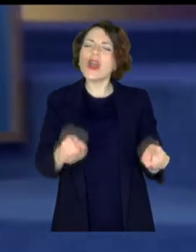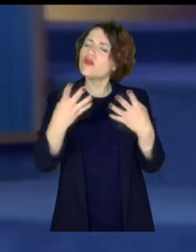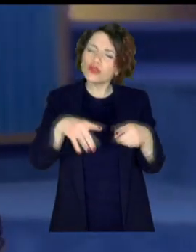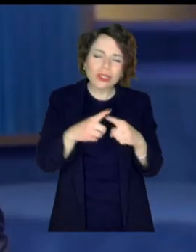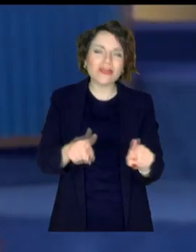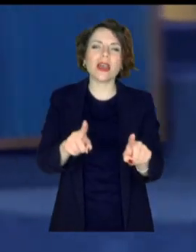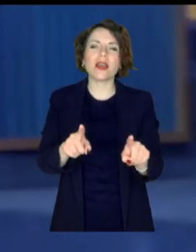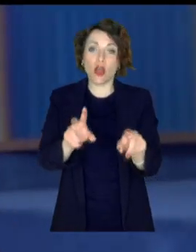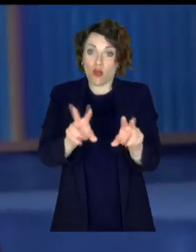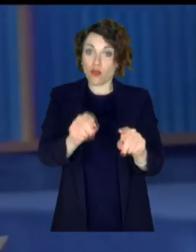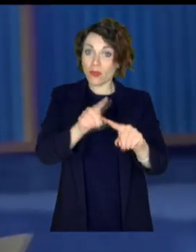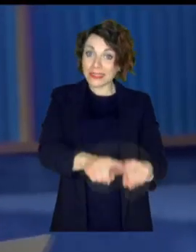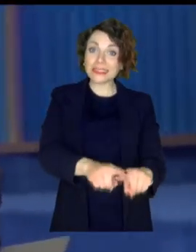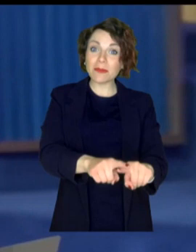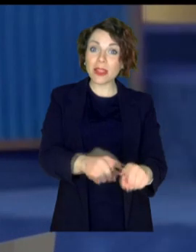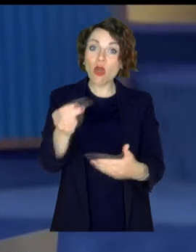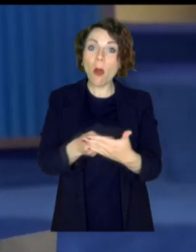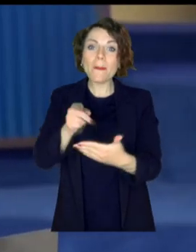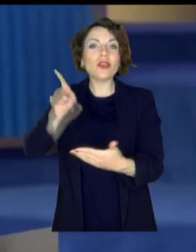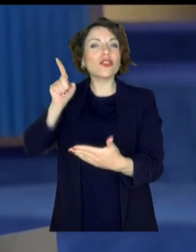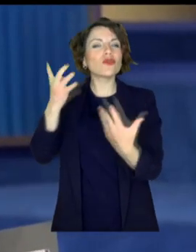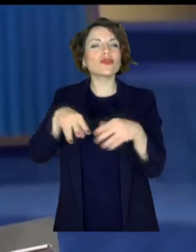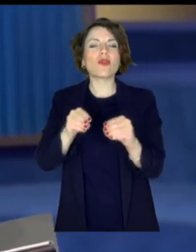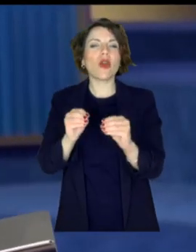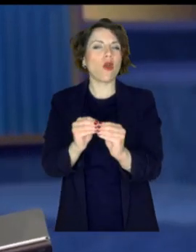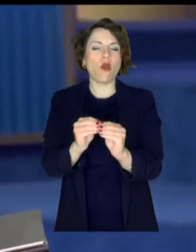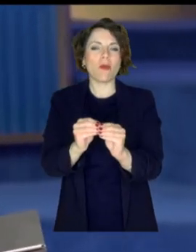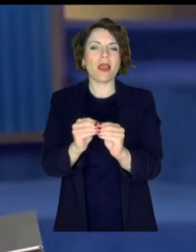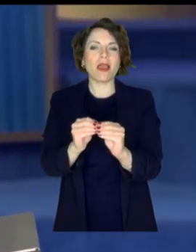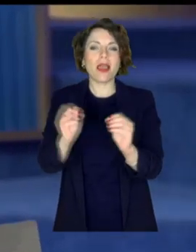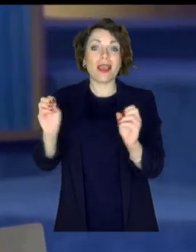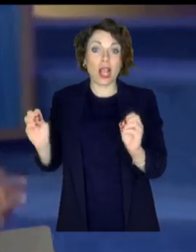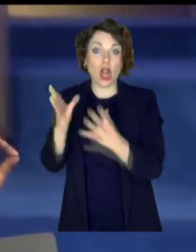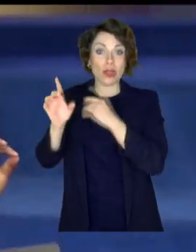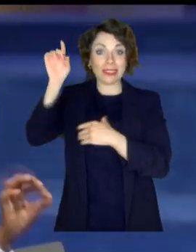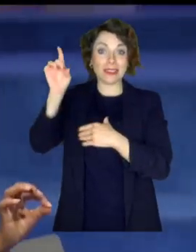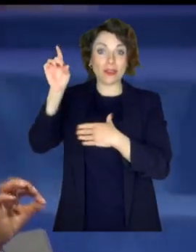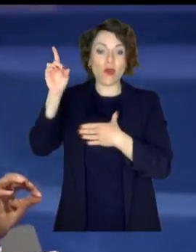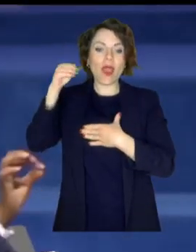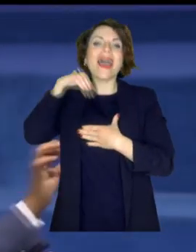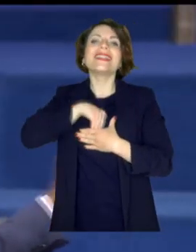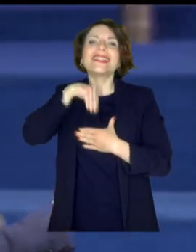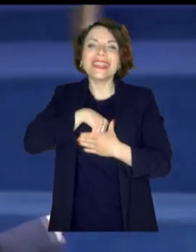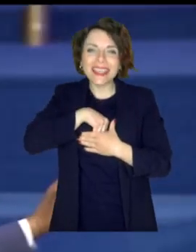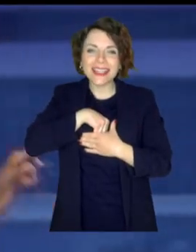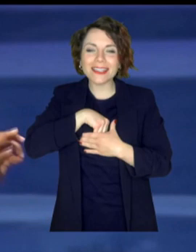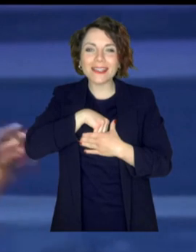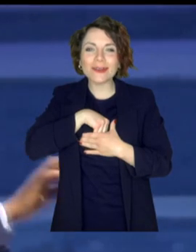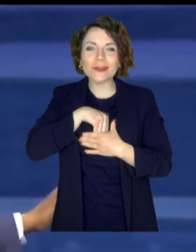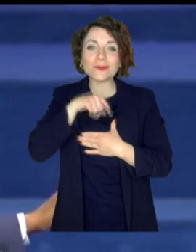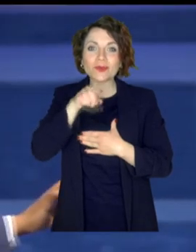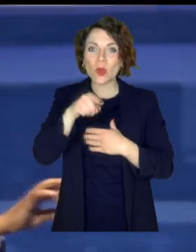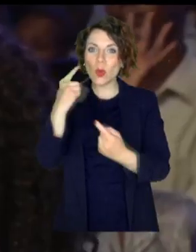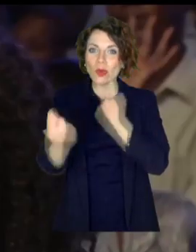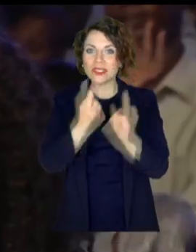Nuovo Testamento il piano di Dio è che la sua gloria è dentro di te. La tua presenza in quella